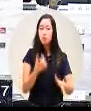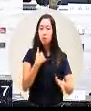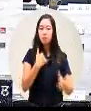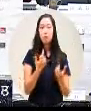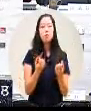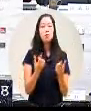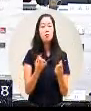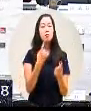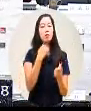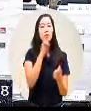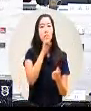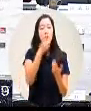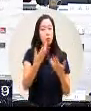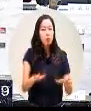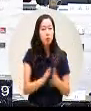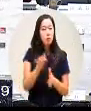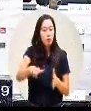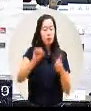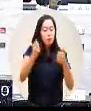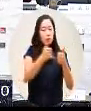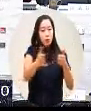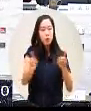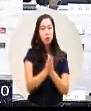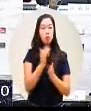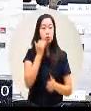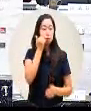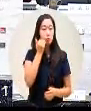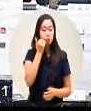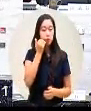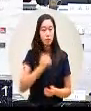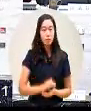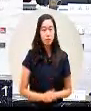过，这些议员那如果